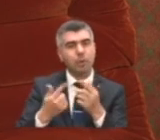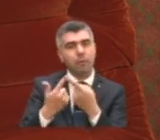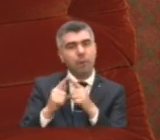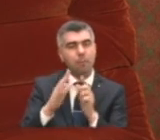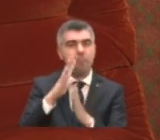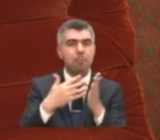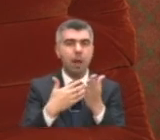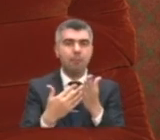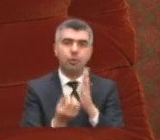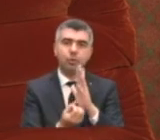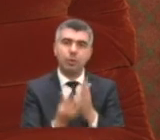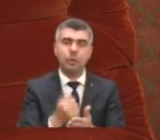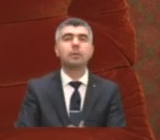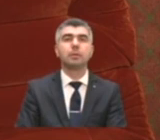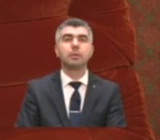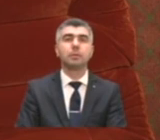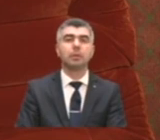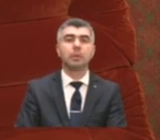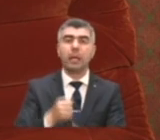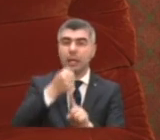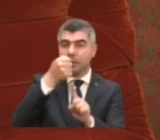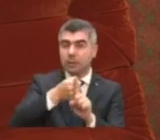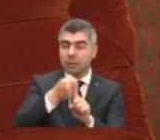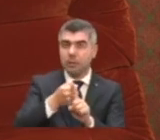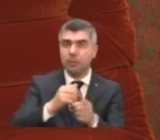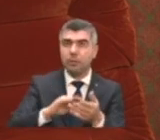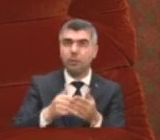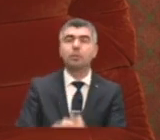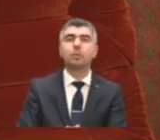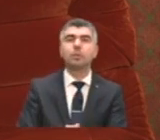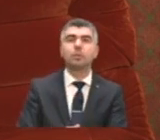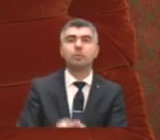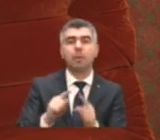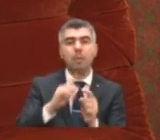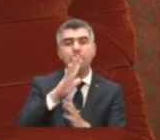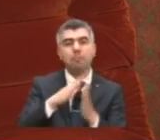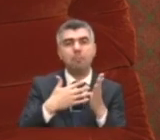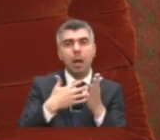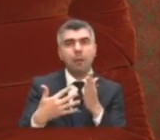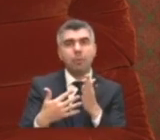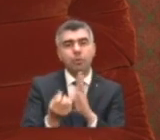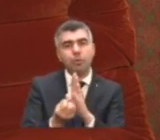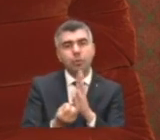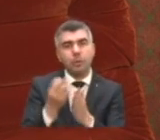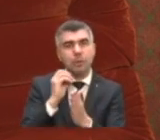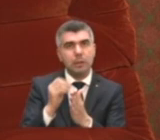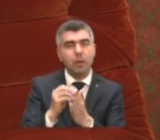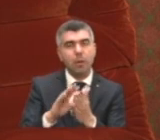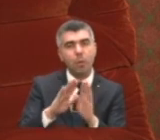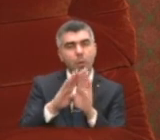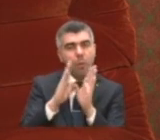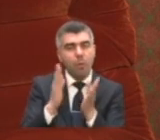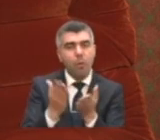الطاقه المتجدده. فكيف ما كتعرفوا كنشتغلوا مع واحد البرنامج ديال القدره